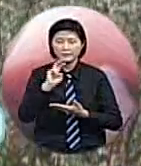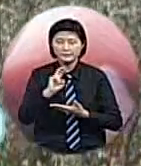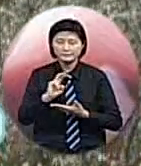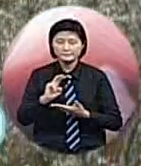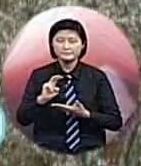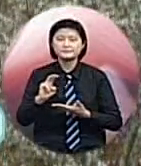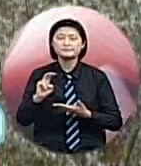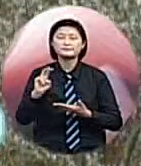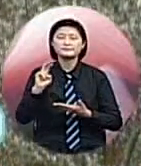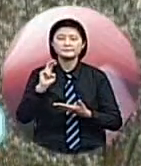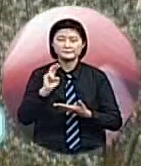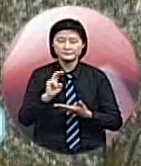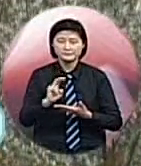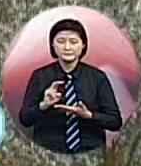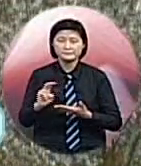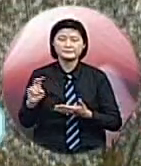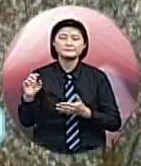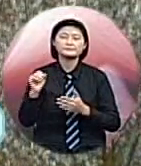노래하던